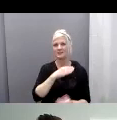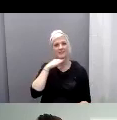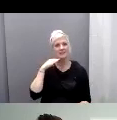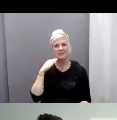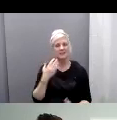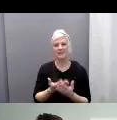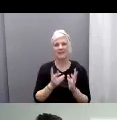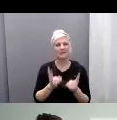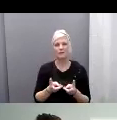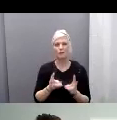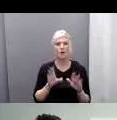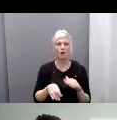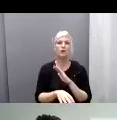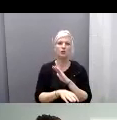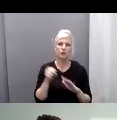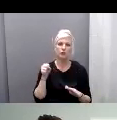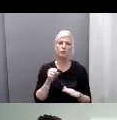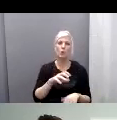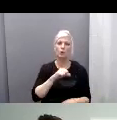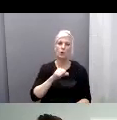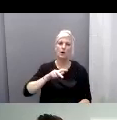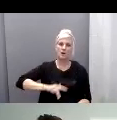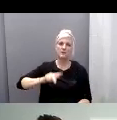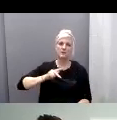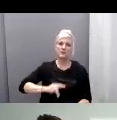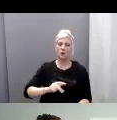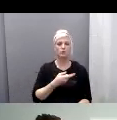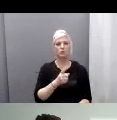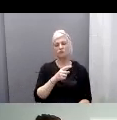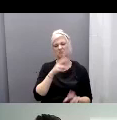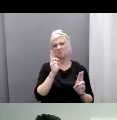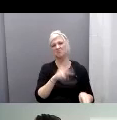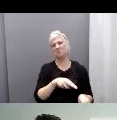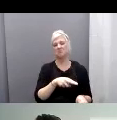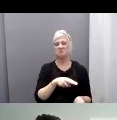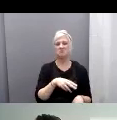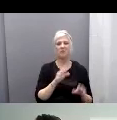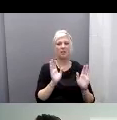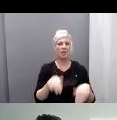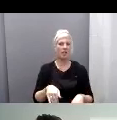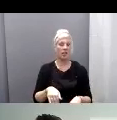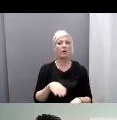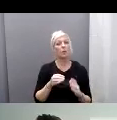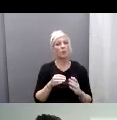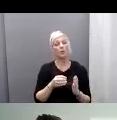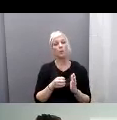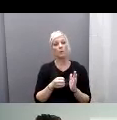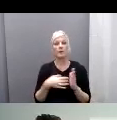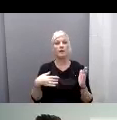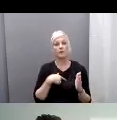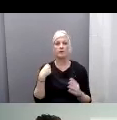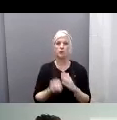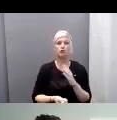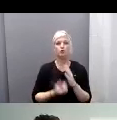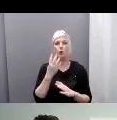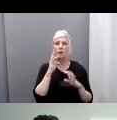har tagit ett övergripande ansvar och att det är det som är målet också med våra workshops, att ge